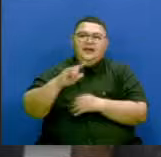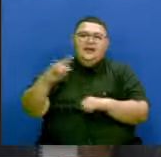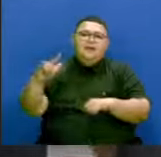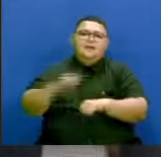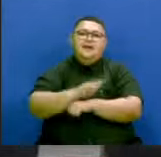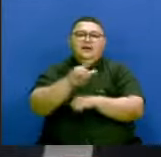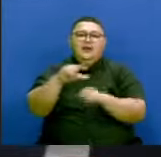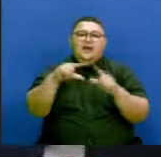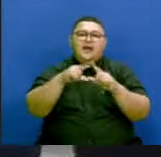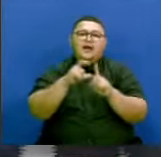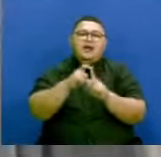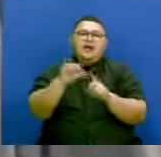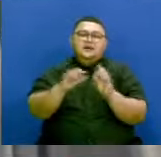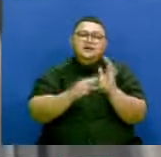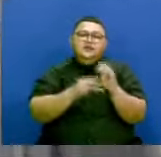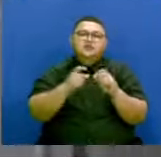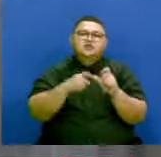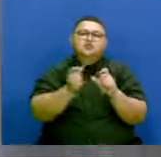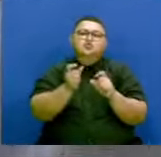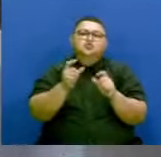Adi Sumarmo.